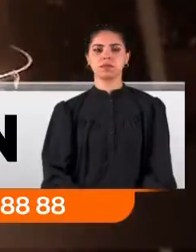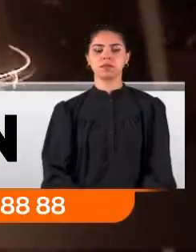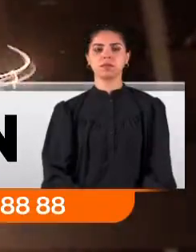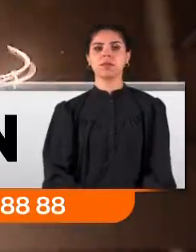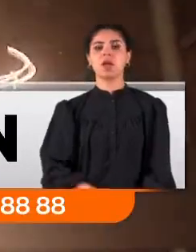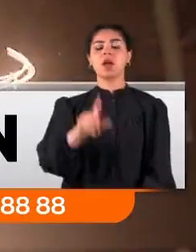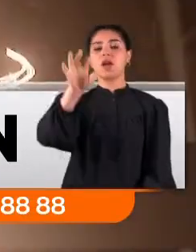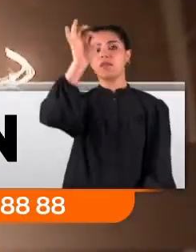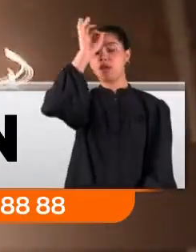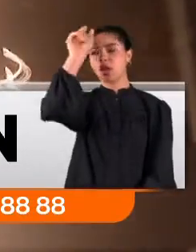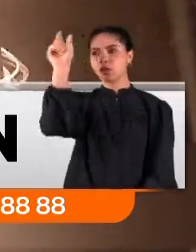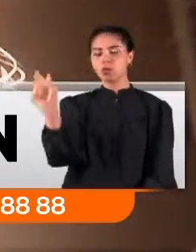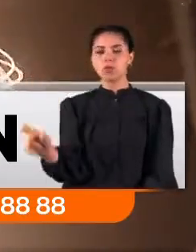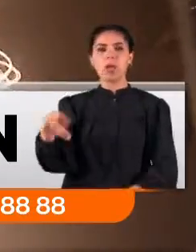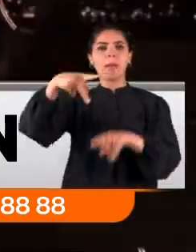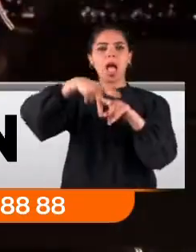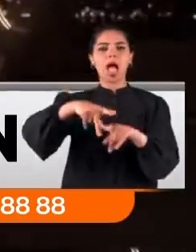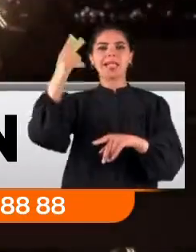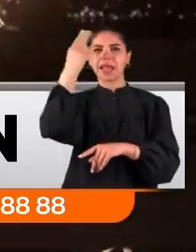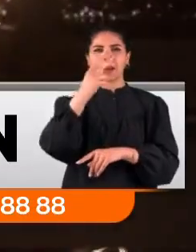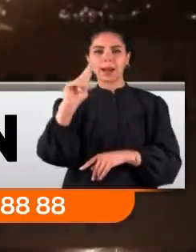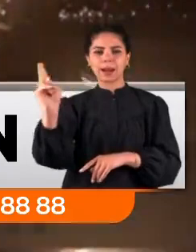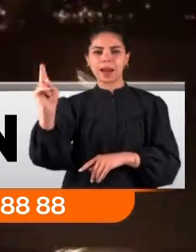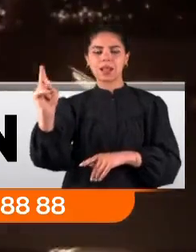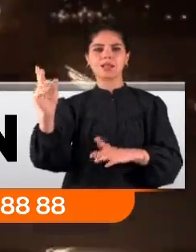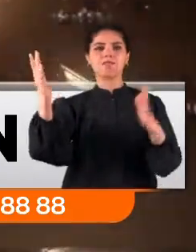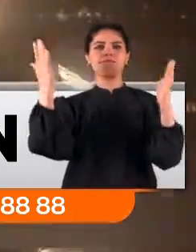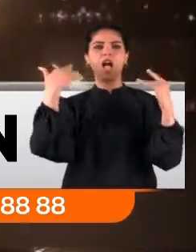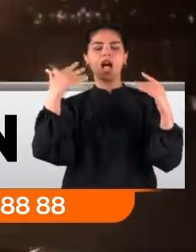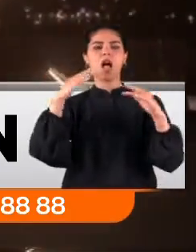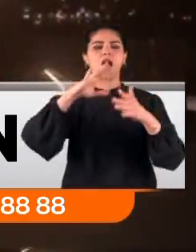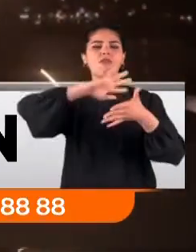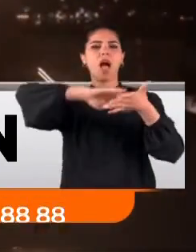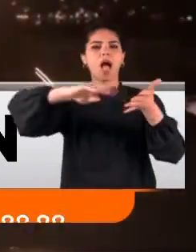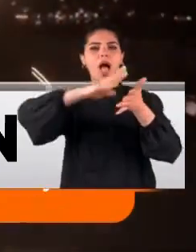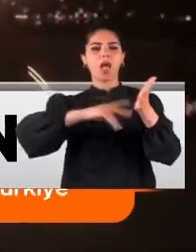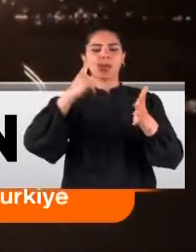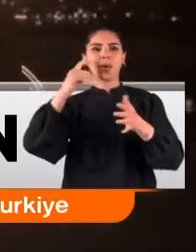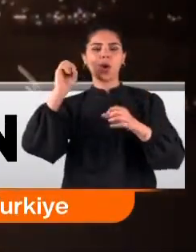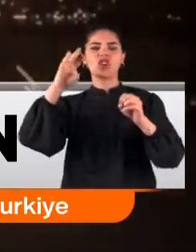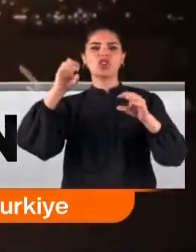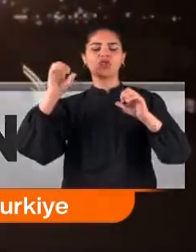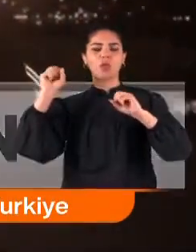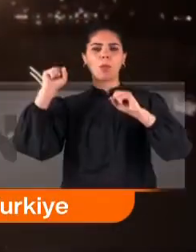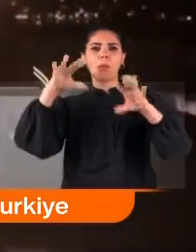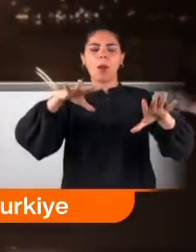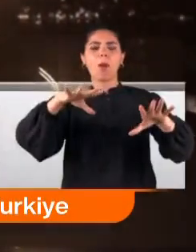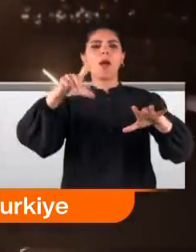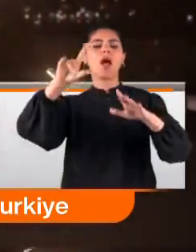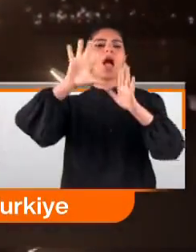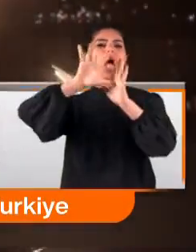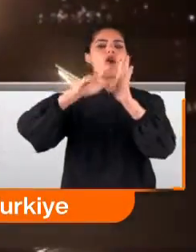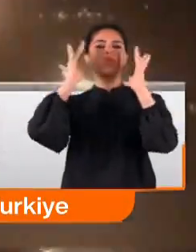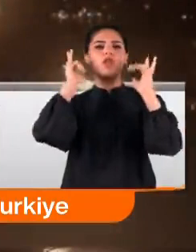Fatih Sultan Mehmet'in at üstündeki görseli gökyüzü video haritalama yöntemiyle Ayasofya Camii'nin üzerinde belirdi.